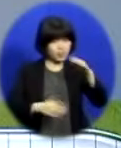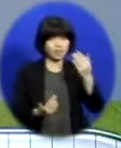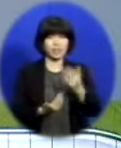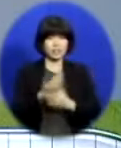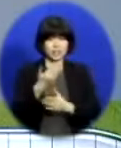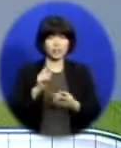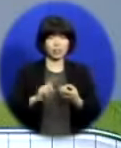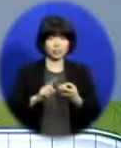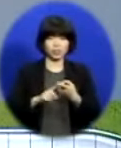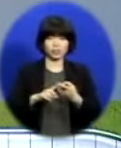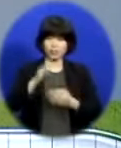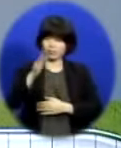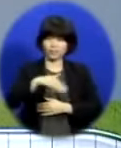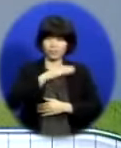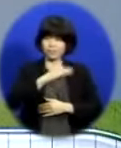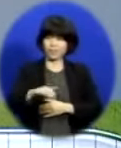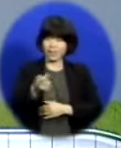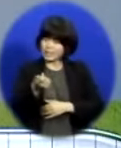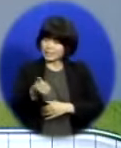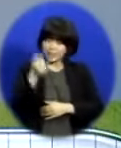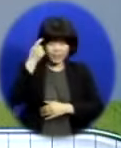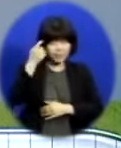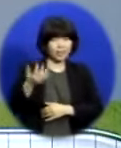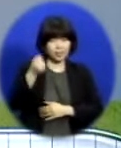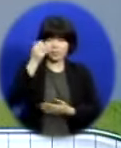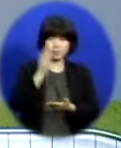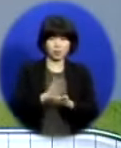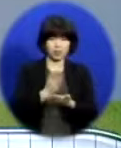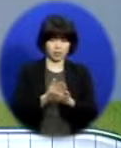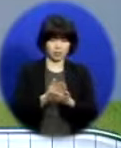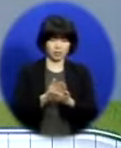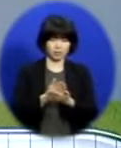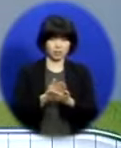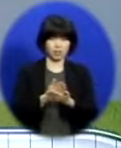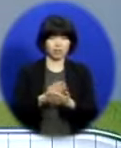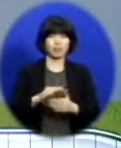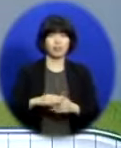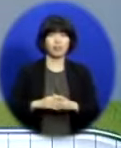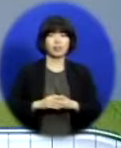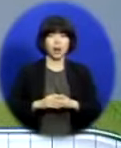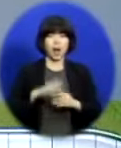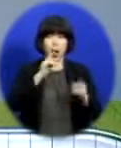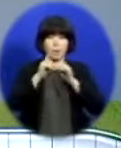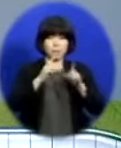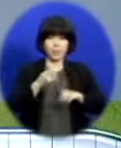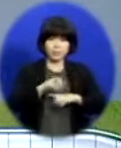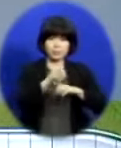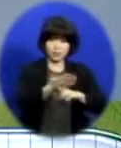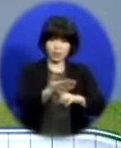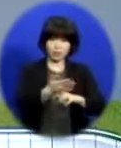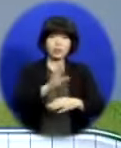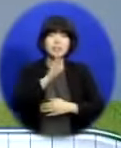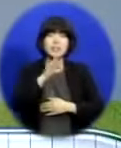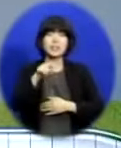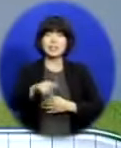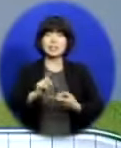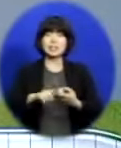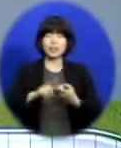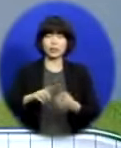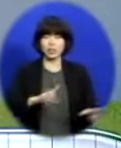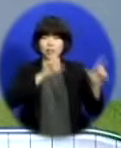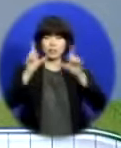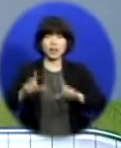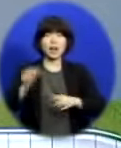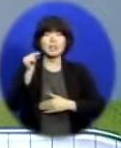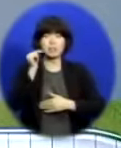것을 절대로 작게 여기면 안 된다는 말씀을 전하고 실제로 그대로 사지